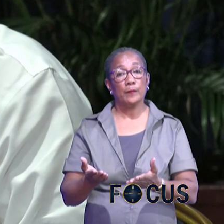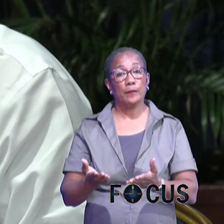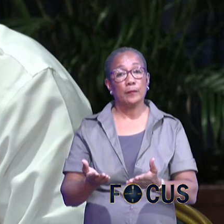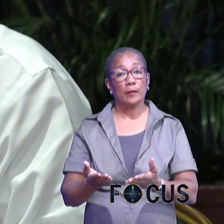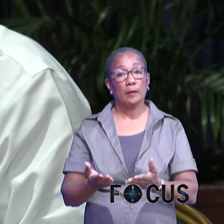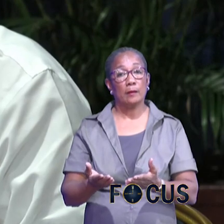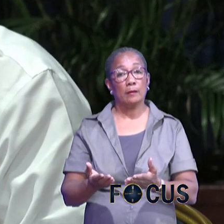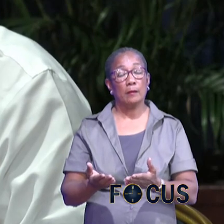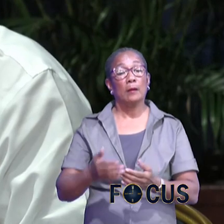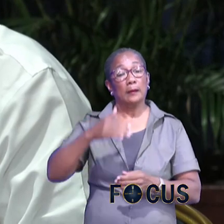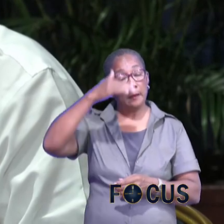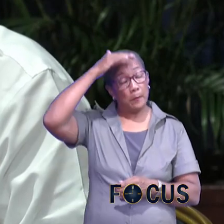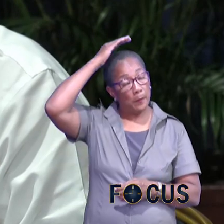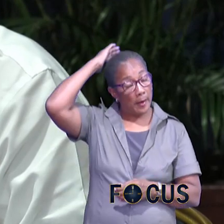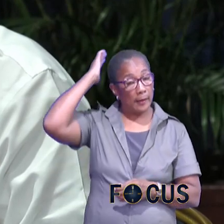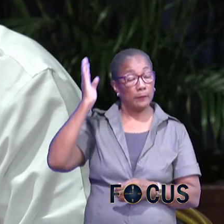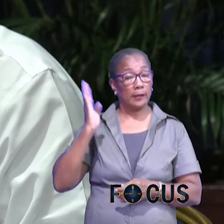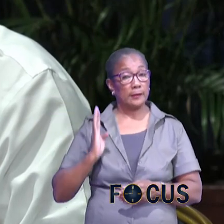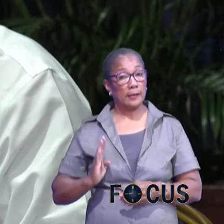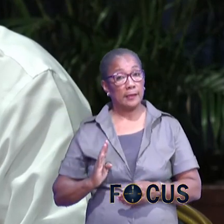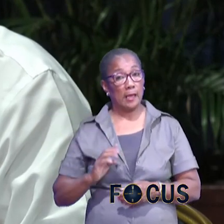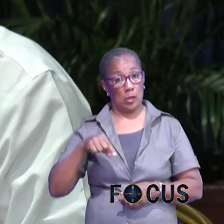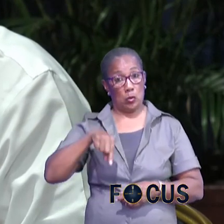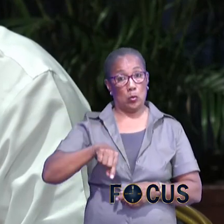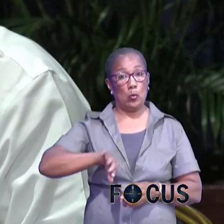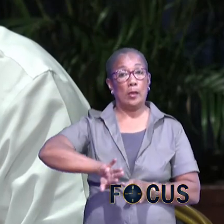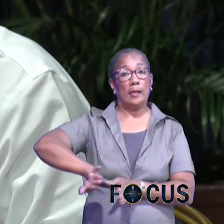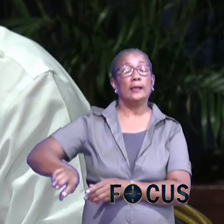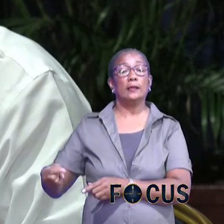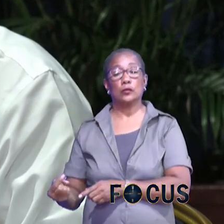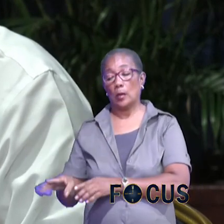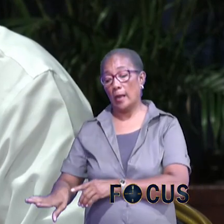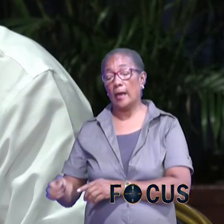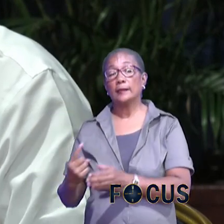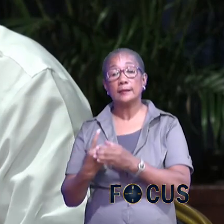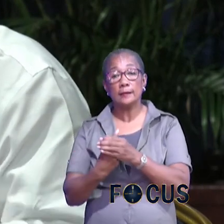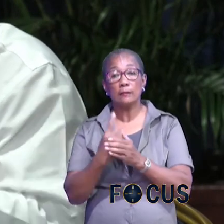is intussen in isolatie geplaatst.